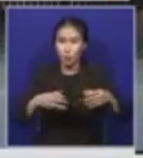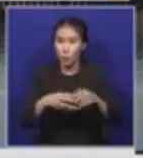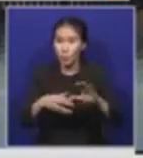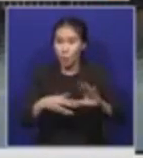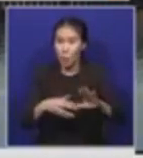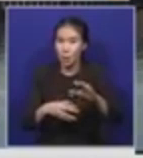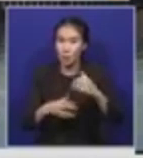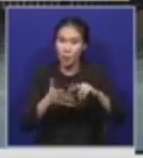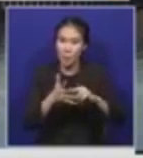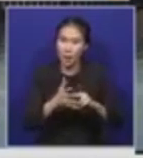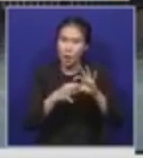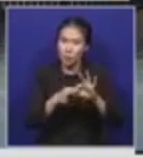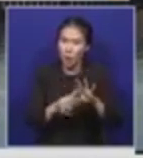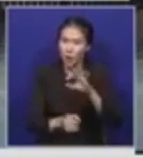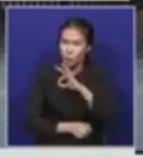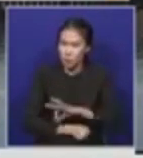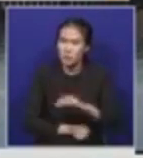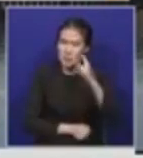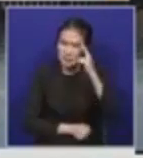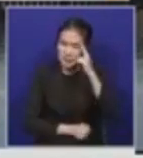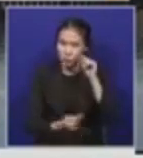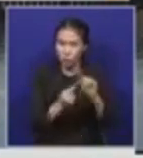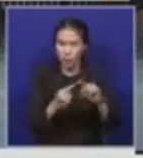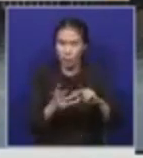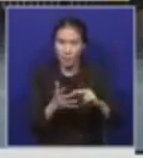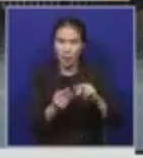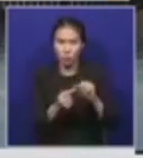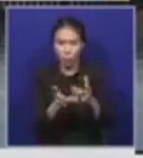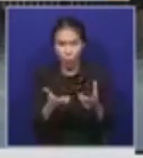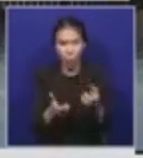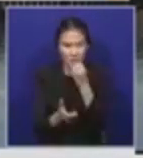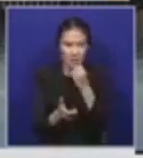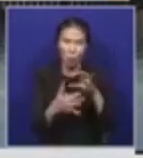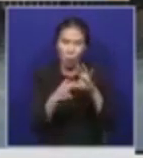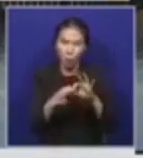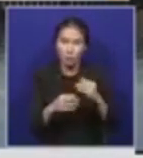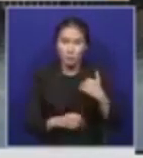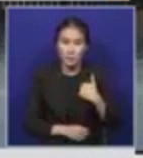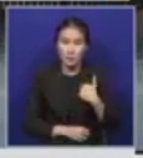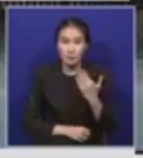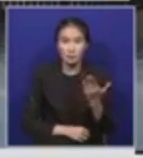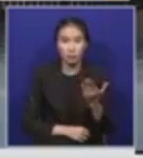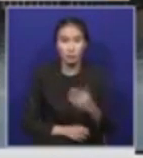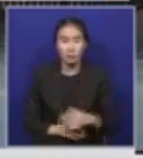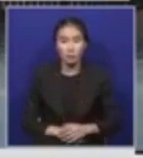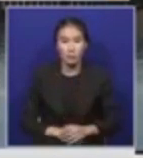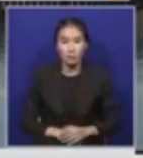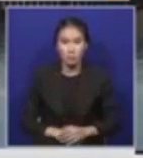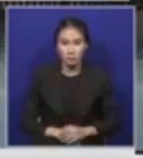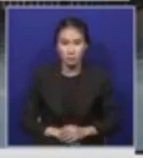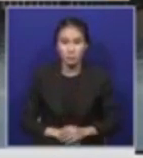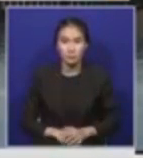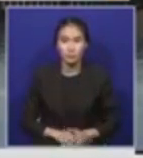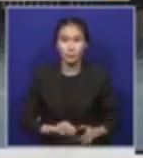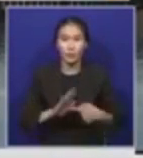ที่มีความผูกพันแล้วก็มีความเกี่ยวข้องกับเรื่องของความมั่นคงทางอาหารนะครับพืชพันธุ์ที่มีอยู่นะครับผมย